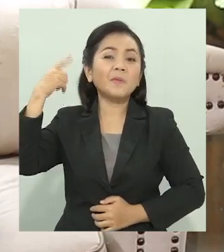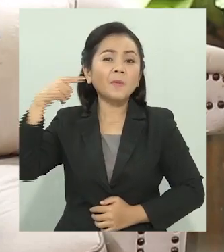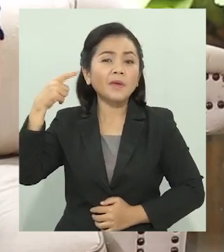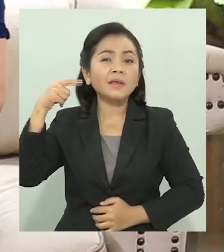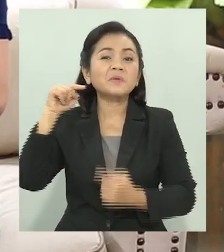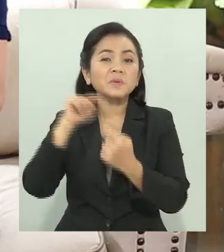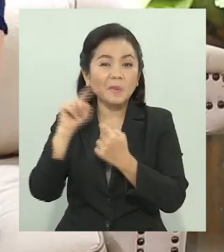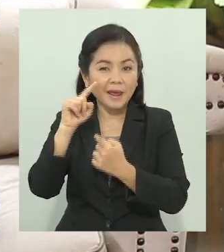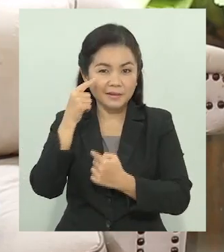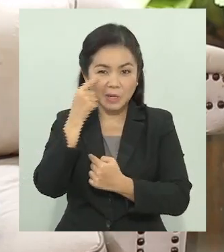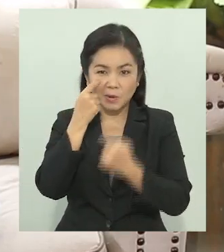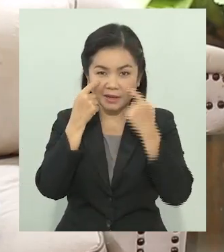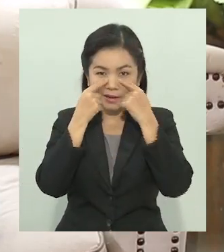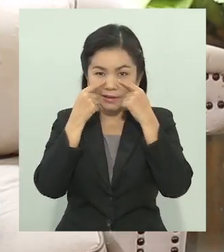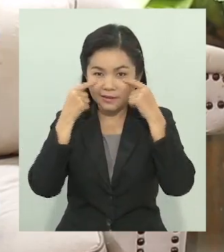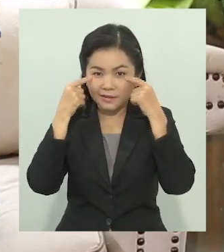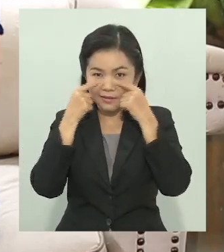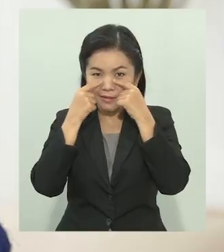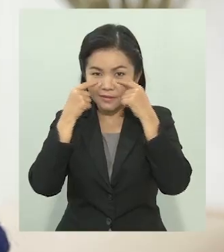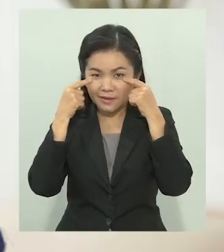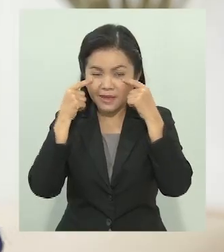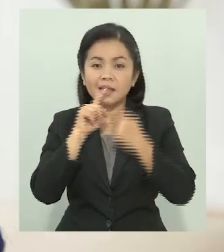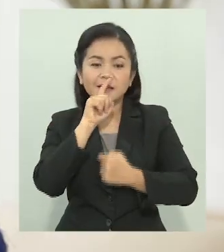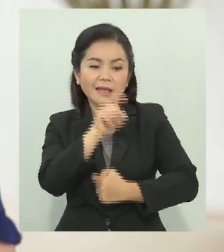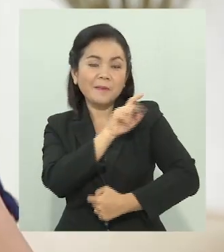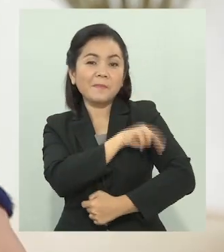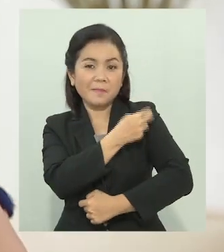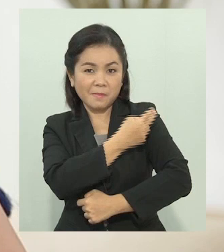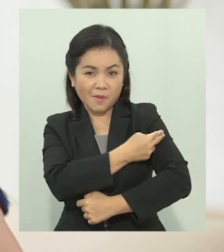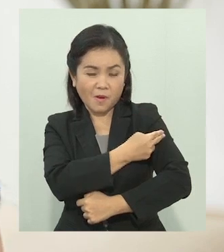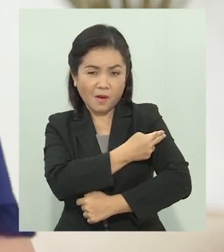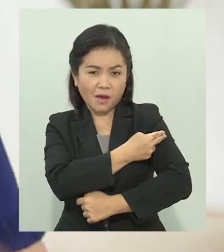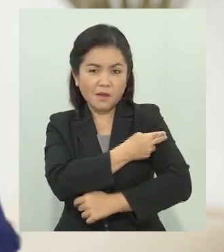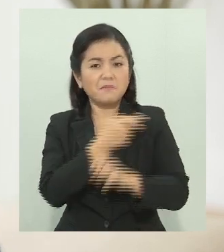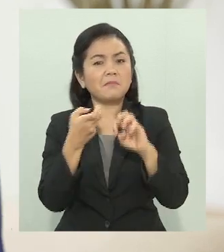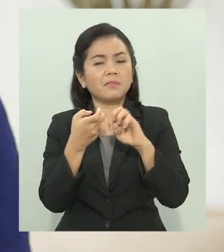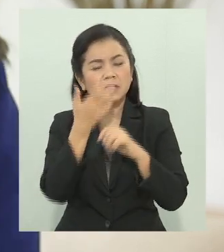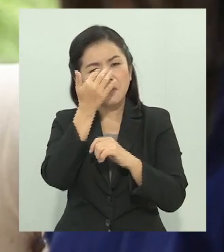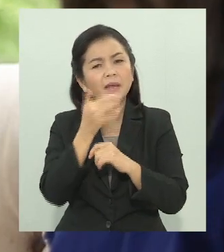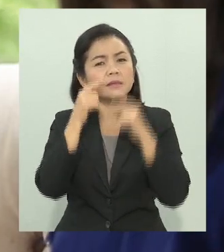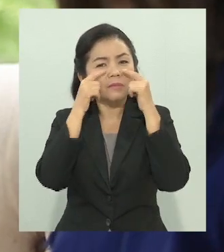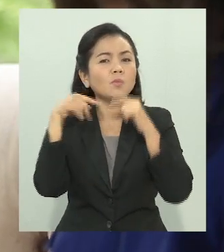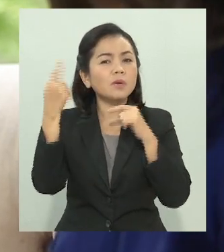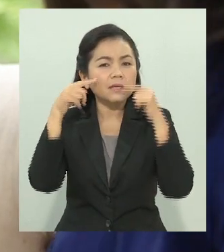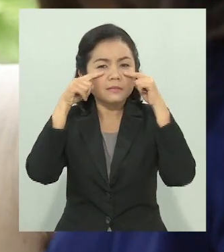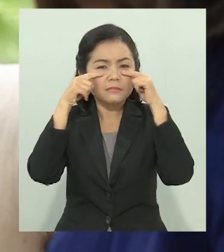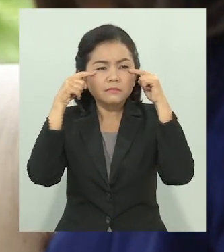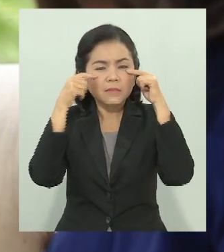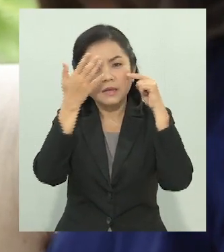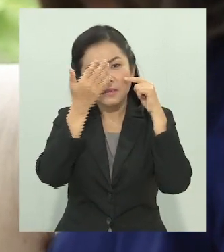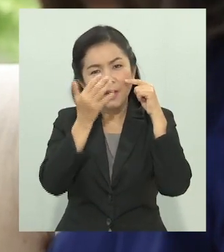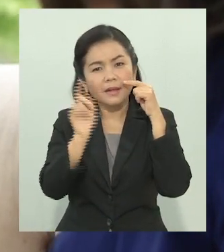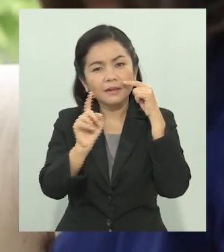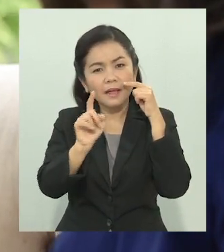ถุงใต้ตานั่นเองถามที่มาที่ไปของถุงใต้ตาก่อนนะคะคุณหมอคะว่ามันเกิดขึ้นได้ยังไง จริงๆแล้ว